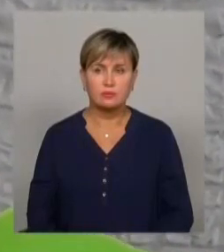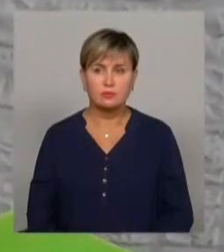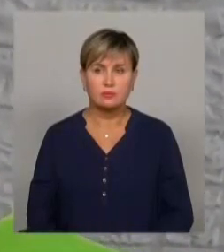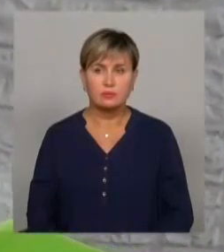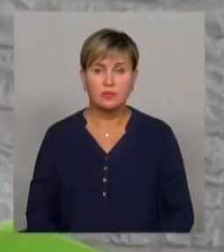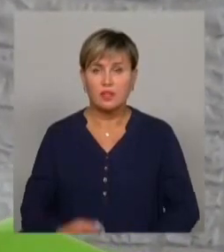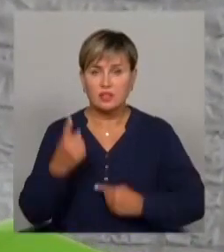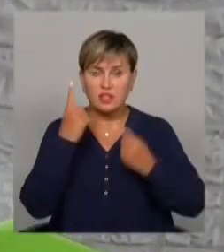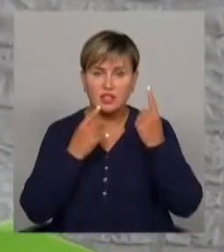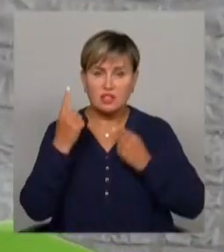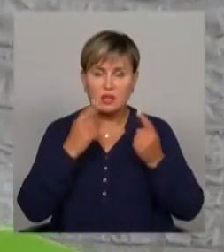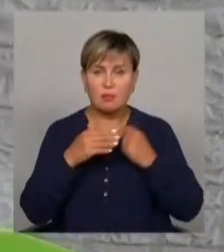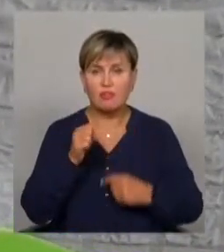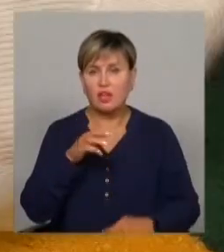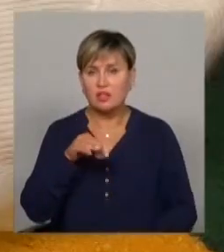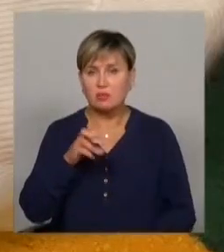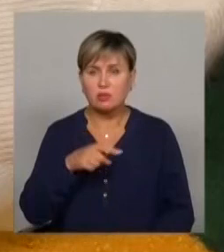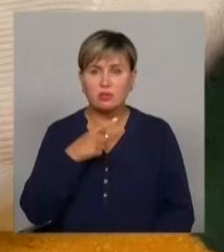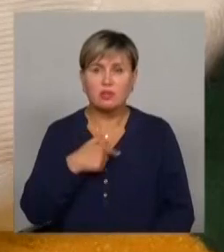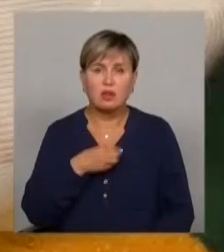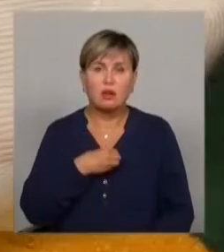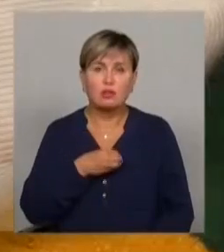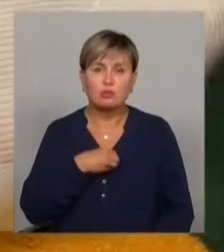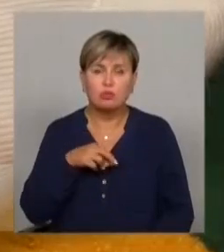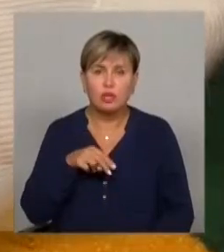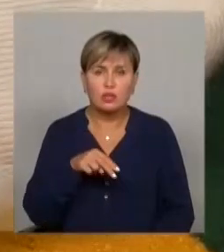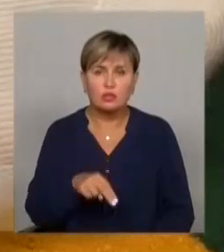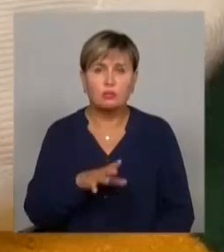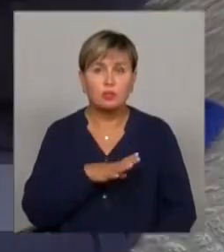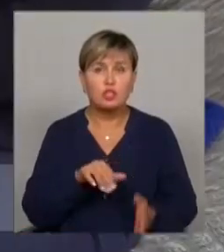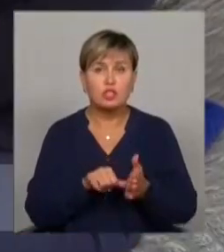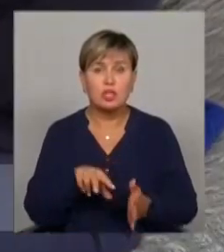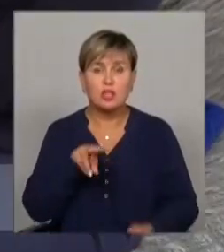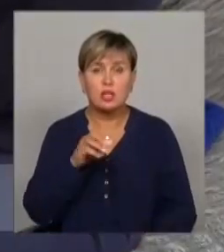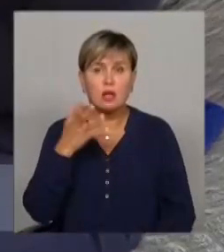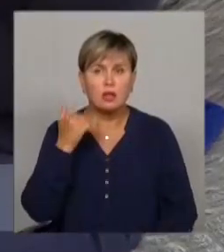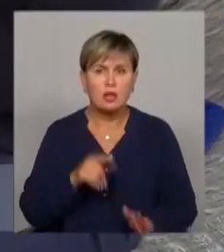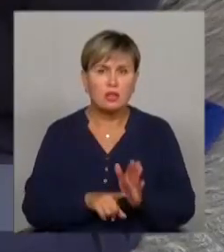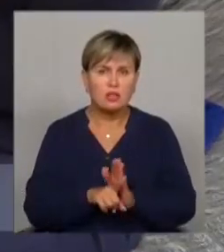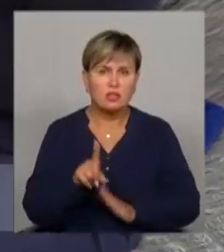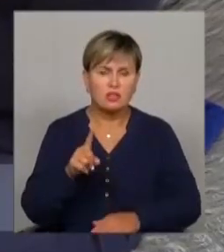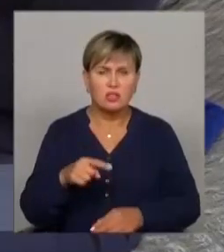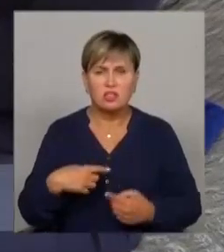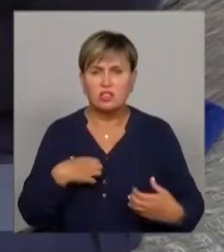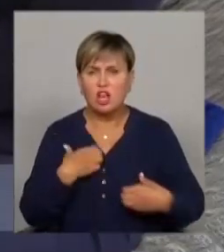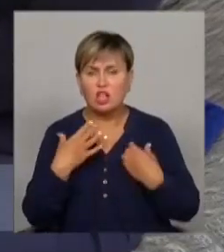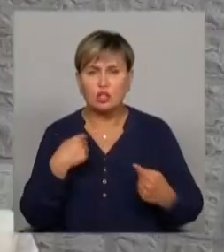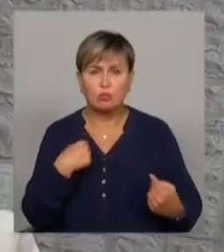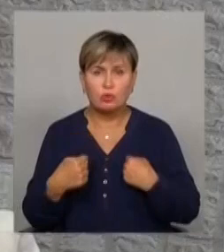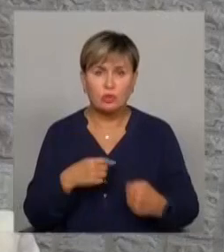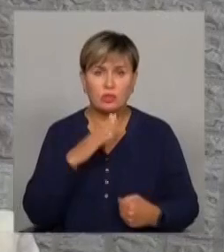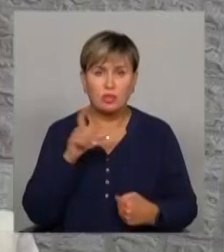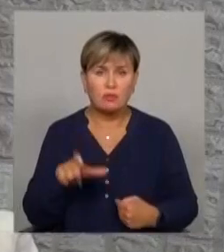Со слезами на глазах Фатима шепчет: «Я хочу ходить». Ей было всего 6 лет, когда начались эти страшные мучения. У совершенно